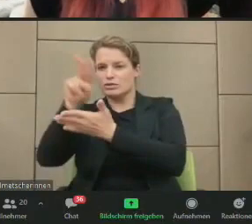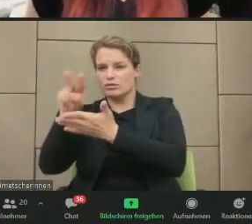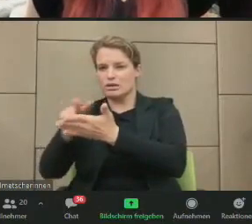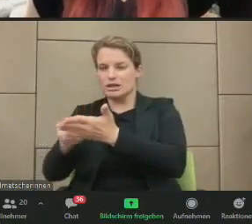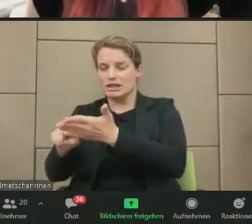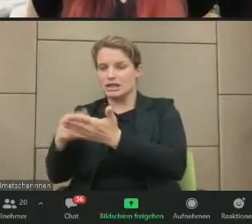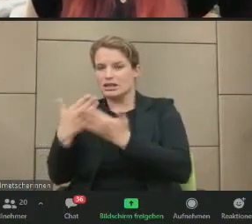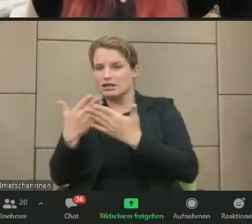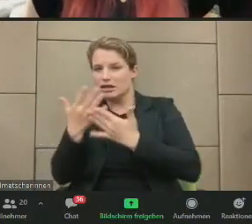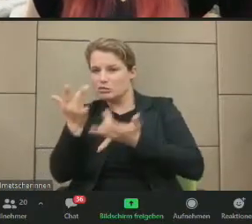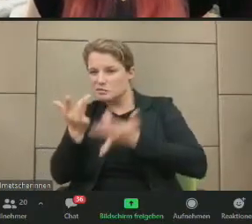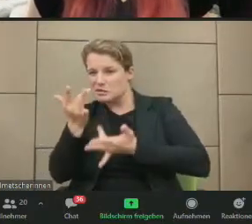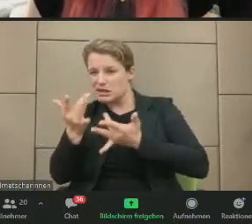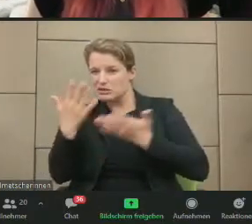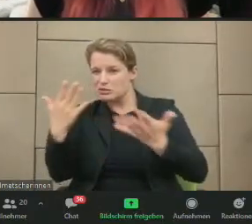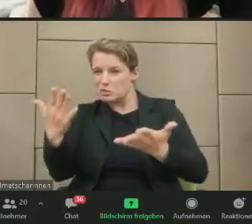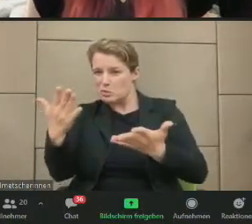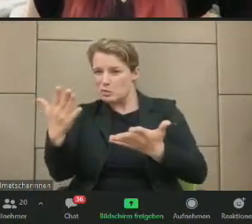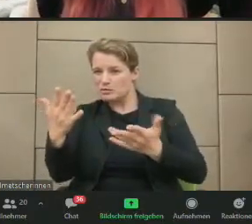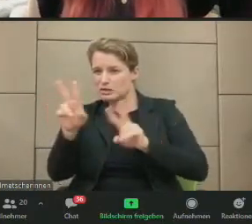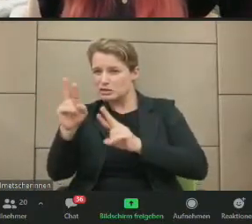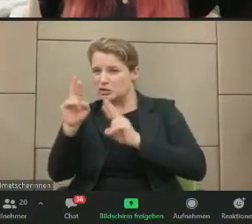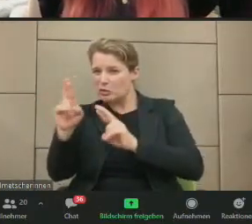hoffe, du schaffst es.